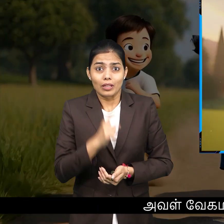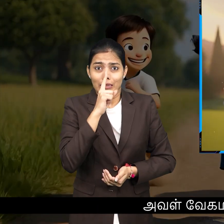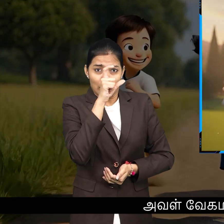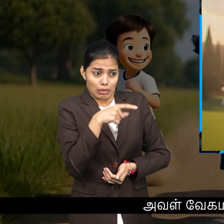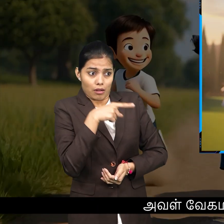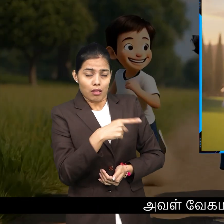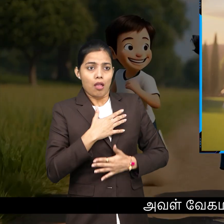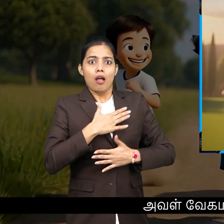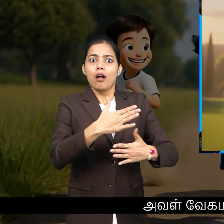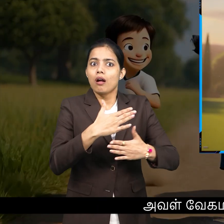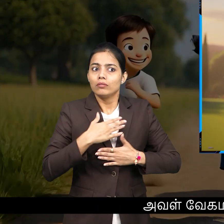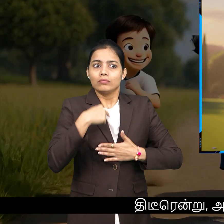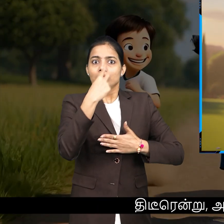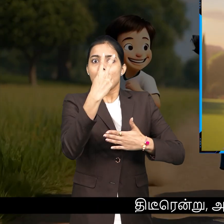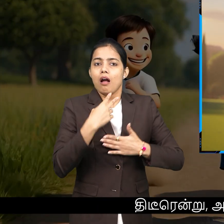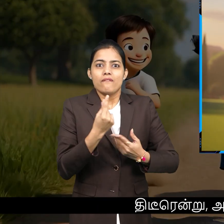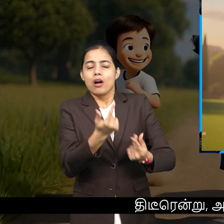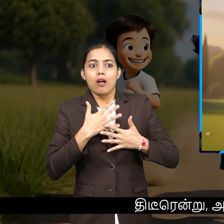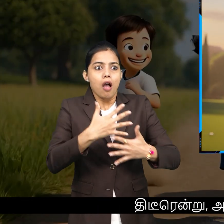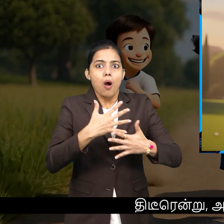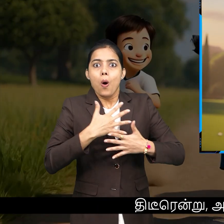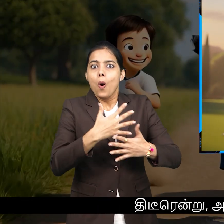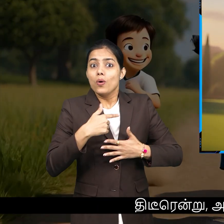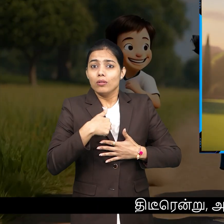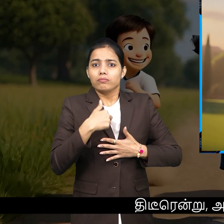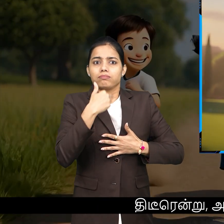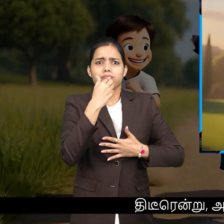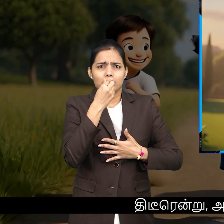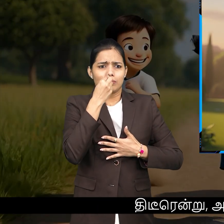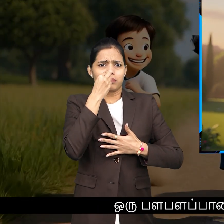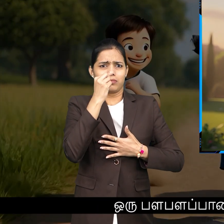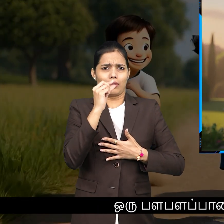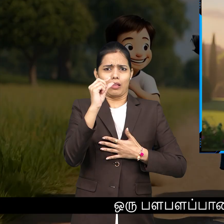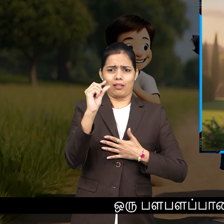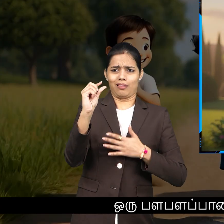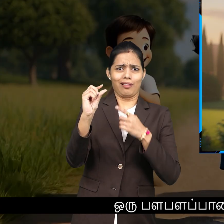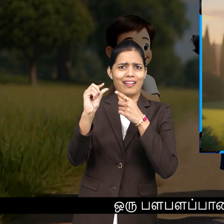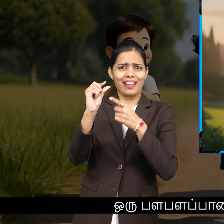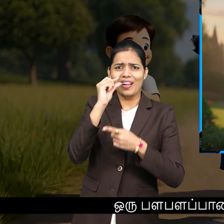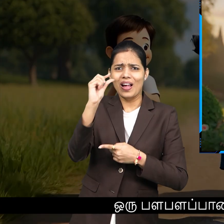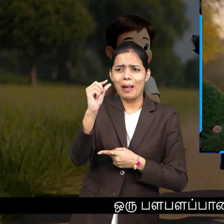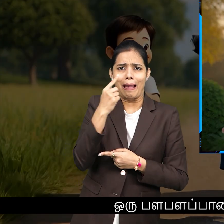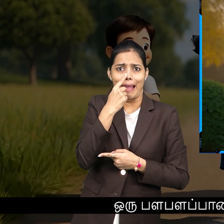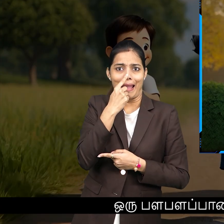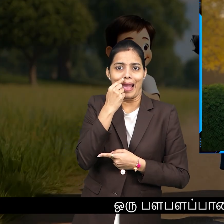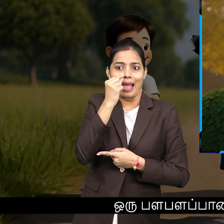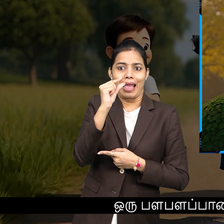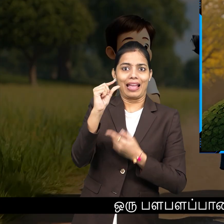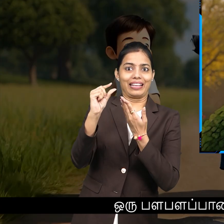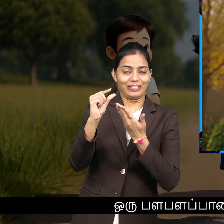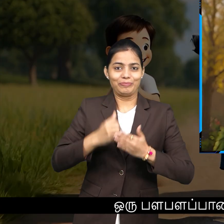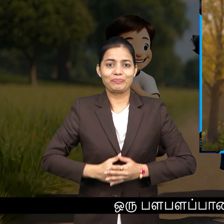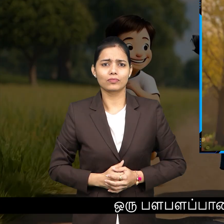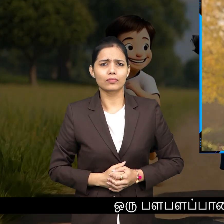அவள் வேகமாக மூச்சு விட்டாள். திடீரென்று அவள் மூக்கின் அருகே ஒரு பளபளப்பான சிறிய குமிழி மிதந்தது.